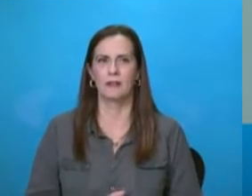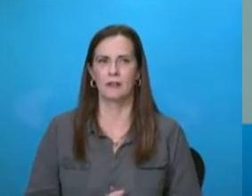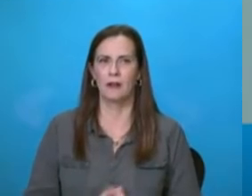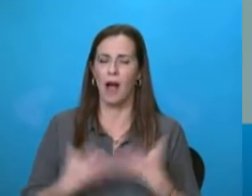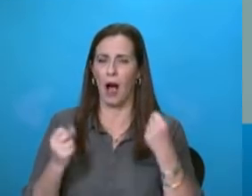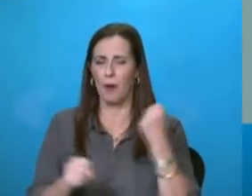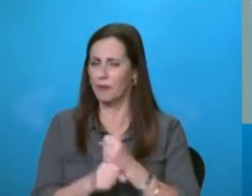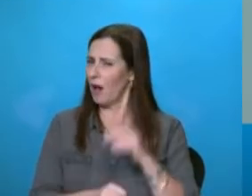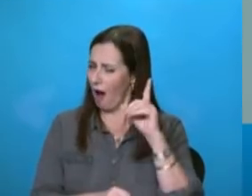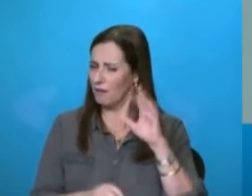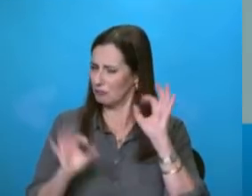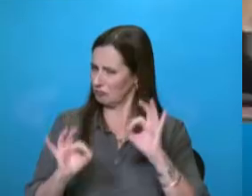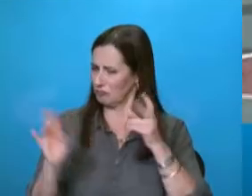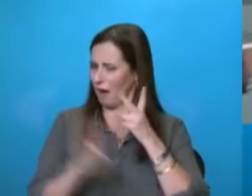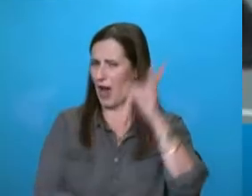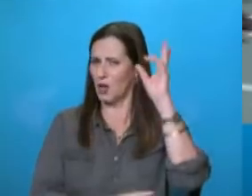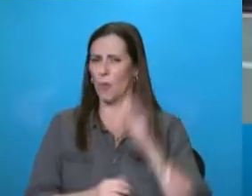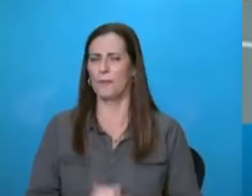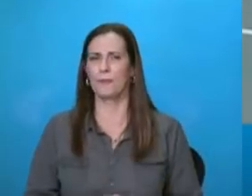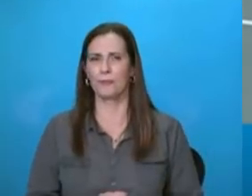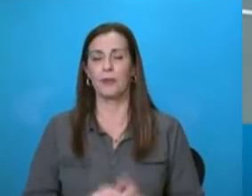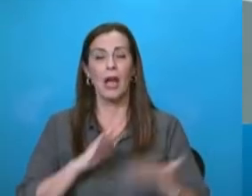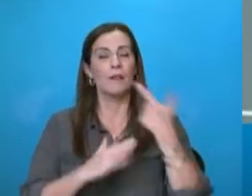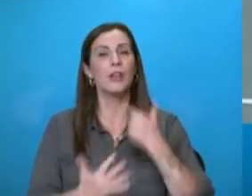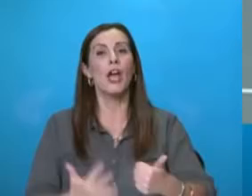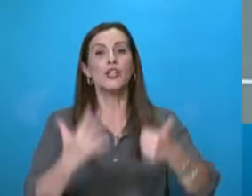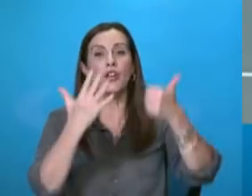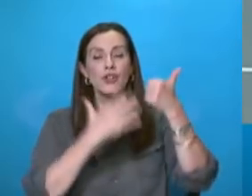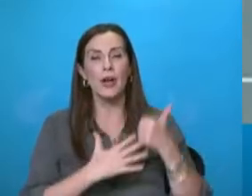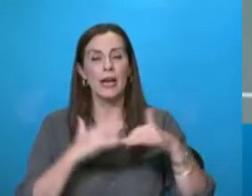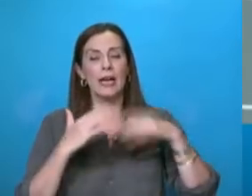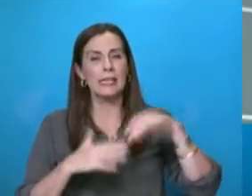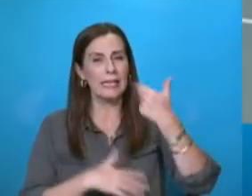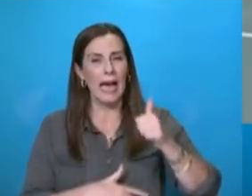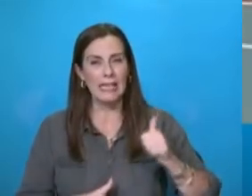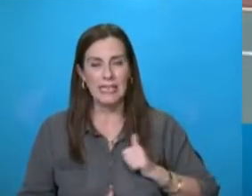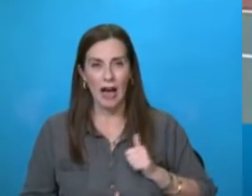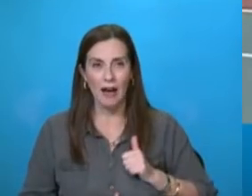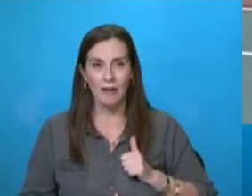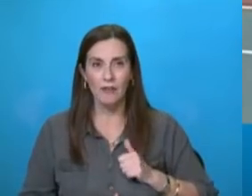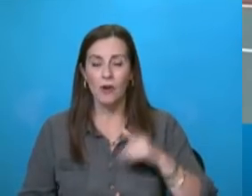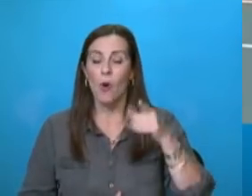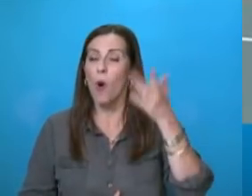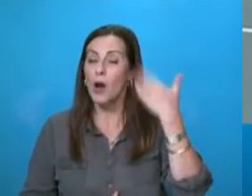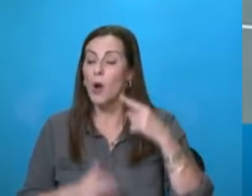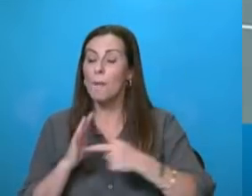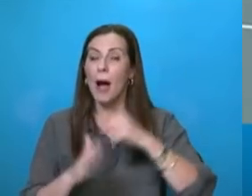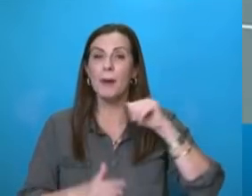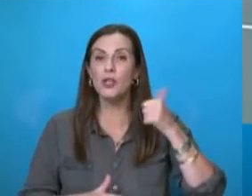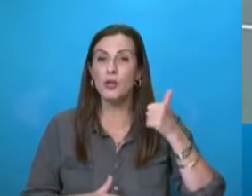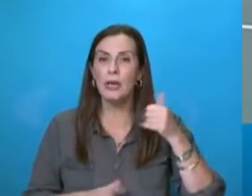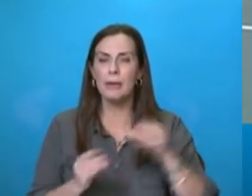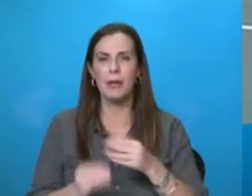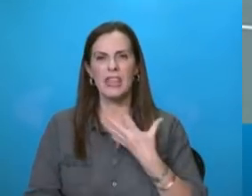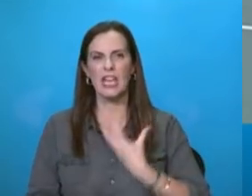הרבה עבודה, אבל עברנו אותו. לפני 6 שנים, קצת אחרי הצבא, התמודד גולן בפעם הראשונה עם